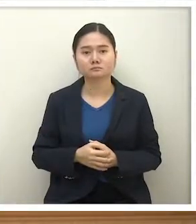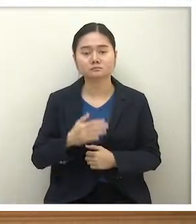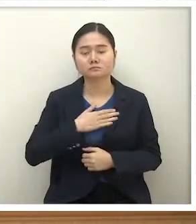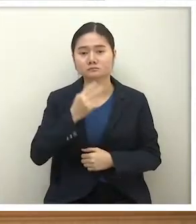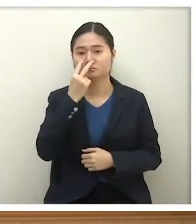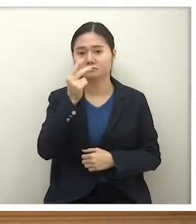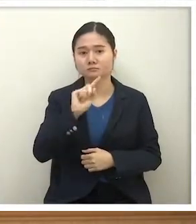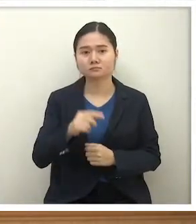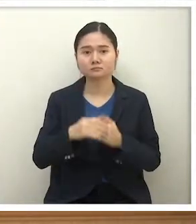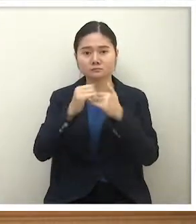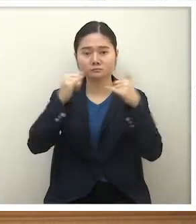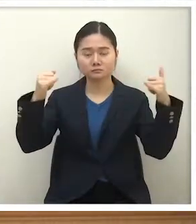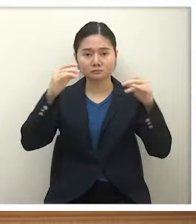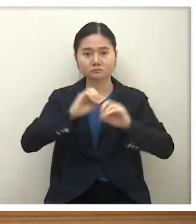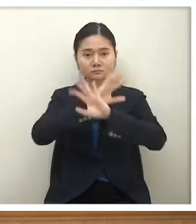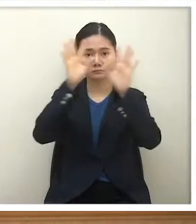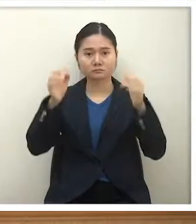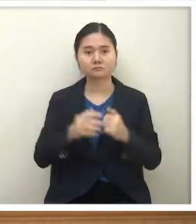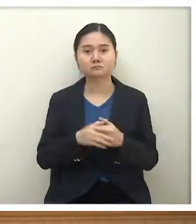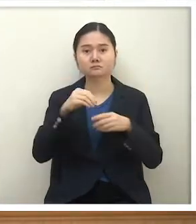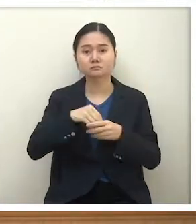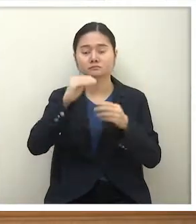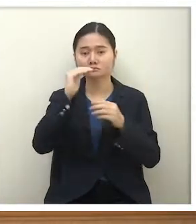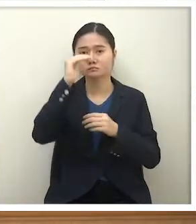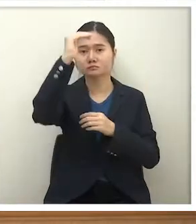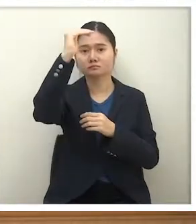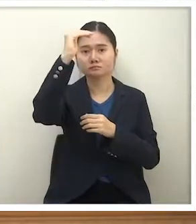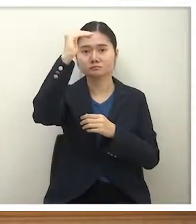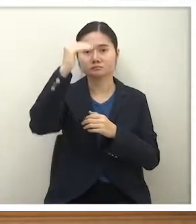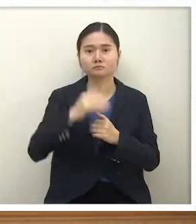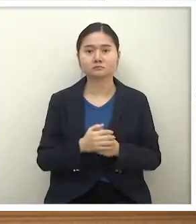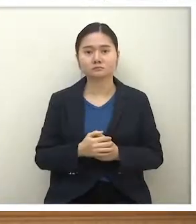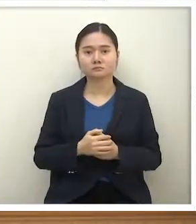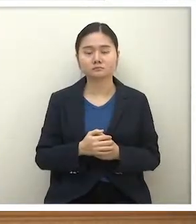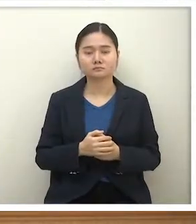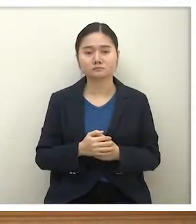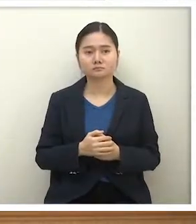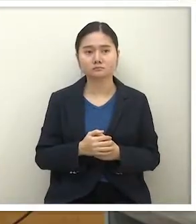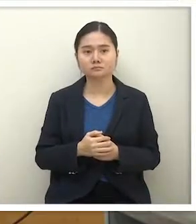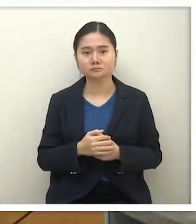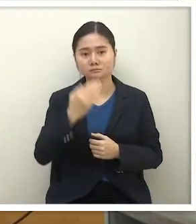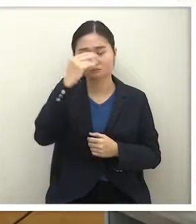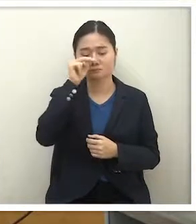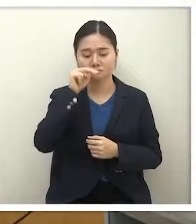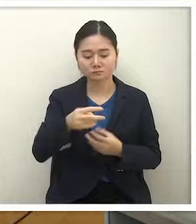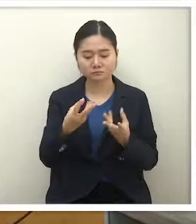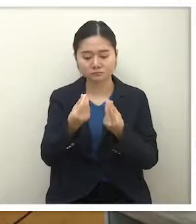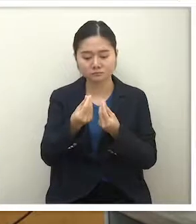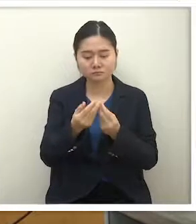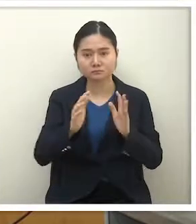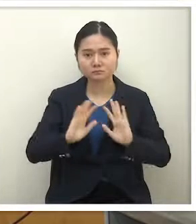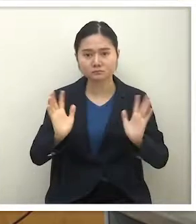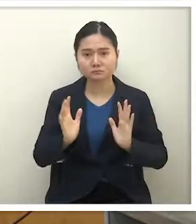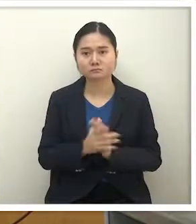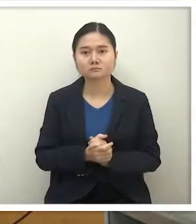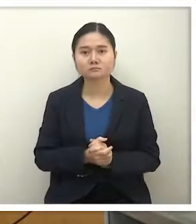เนี่ยอยู่ไงฮะสูงขึ้นมาใช่ไหมครับเพราะเราจะเห็นพื้นดินเยอะขึ้นอย่